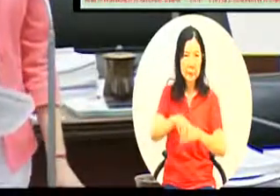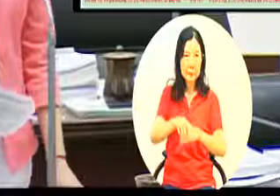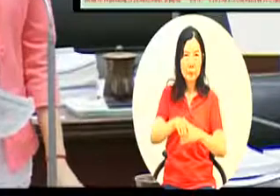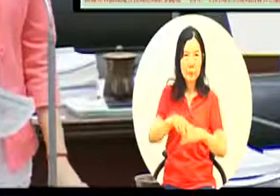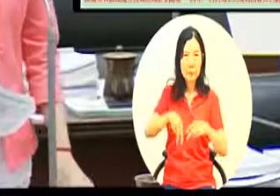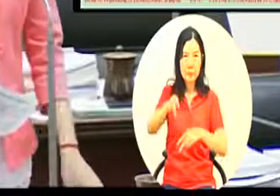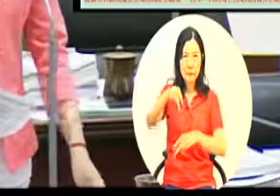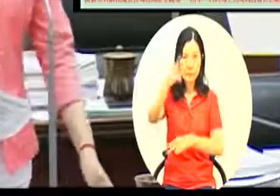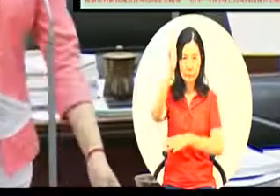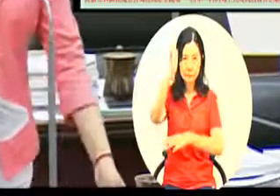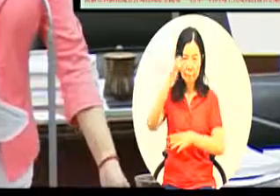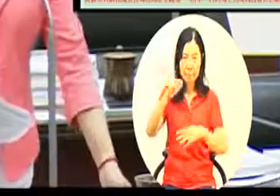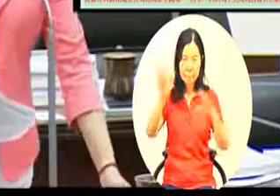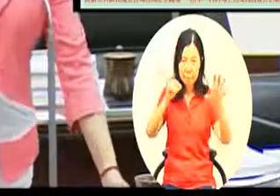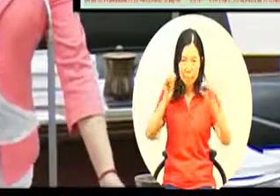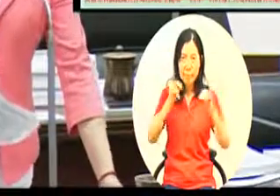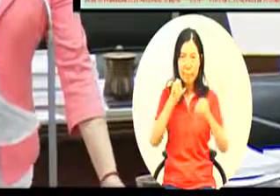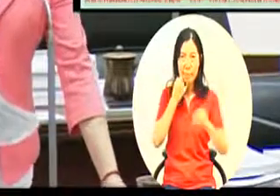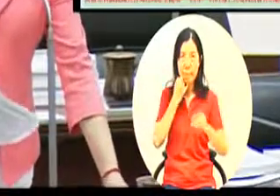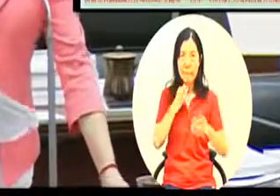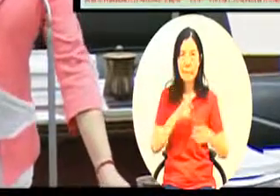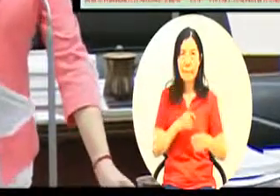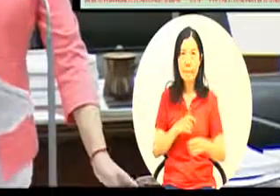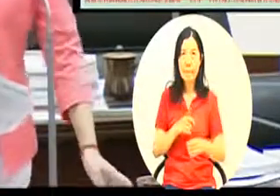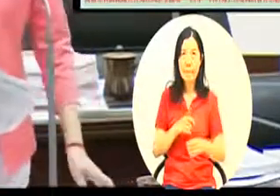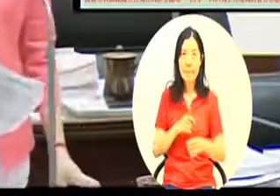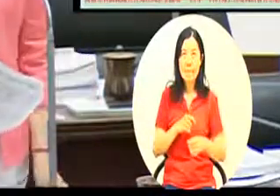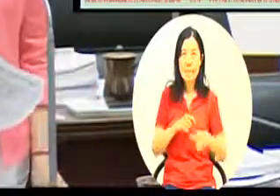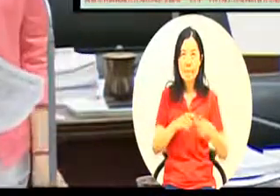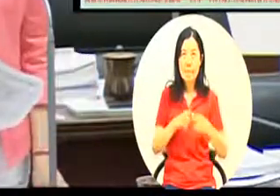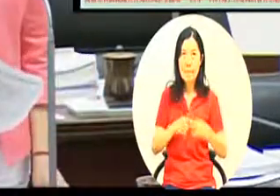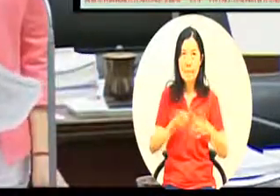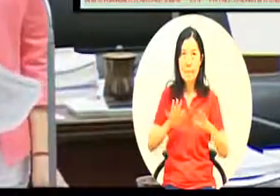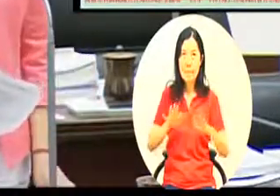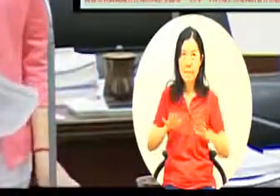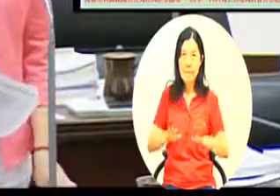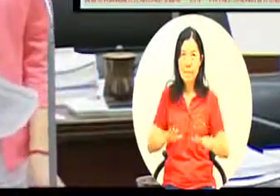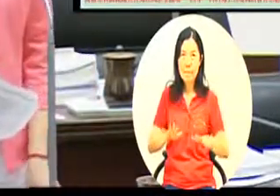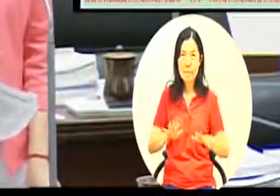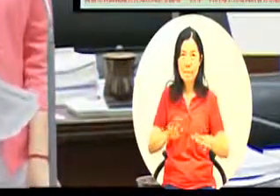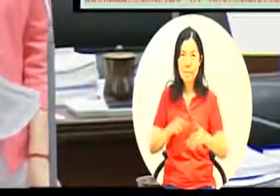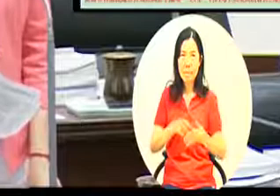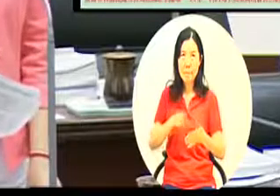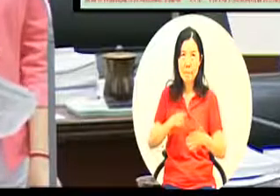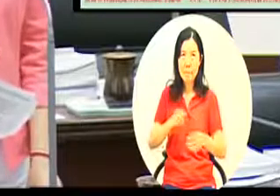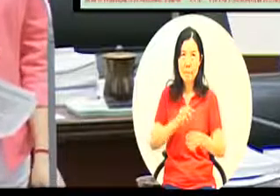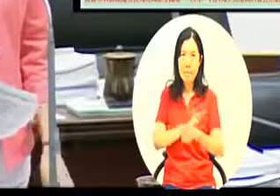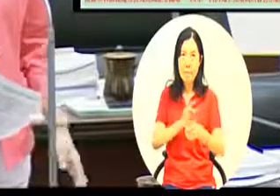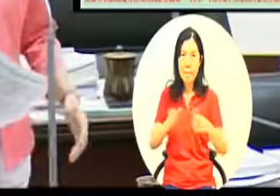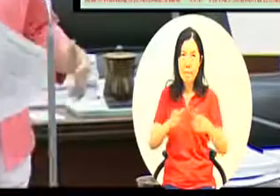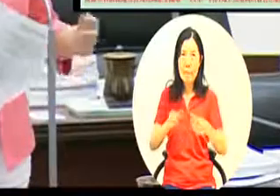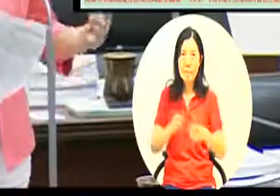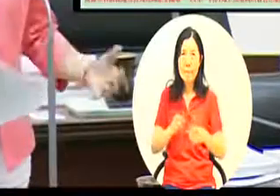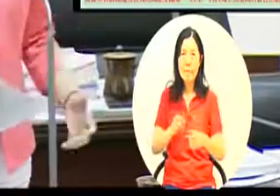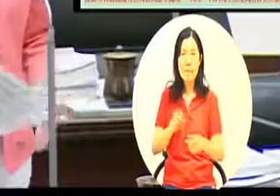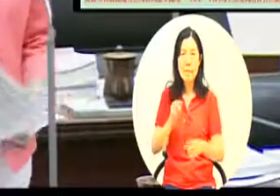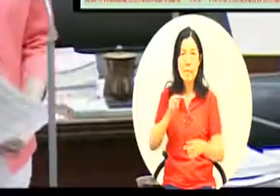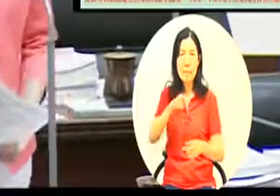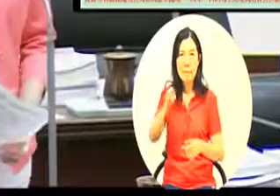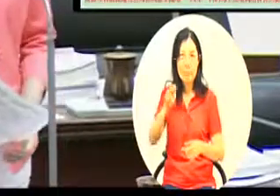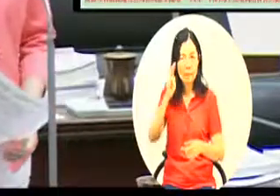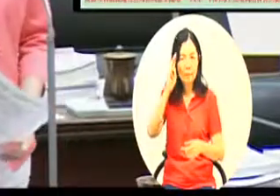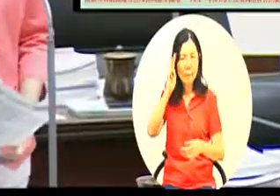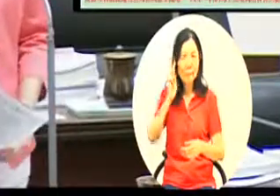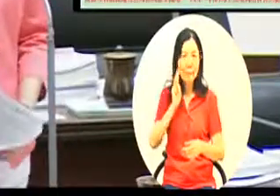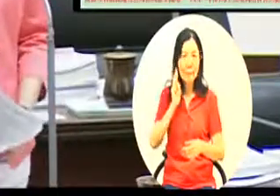政资源呢，这次哦，我刚刚是拢临门哦，整个可能你们都把他们当做一个是一个传统的一